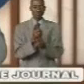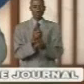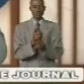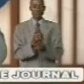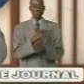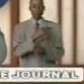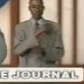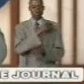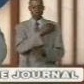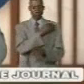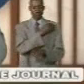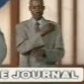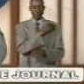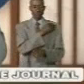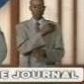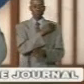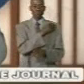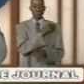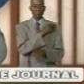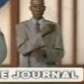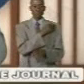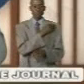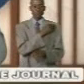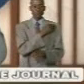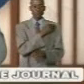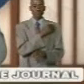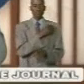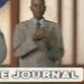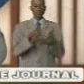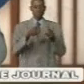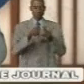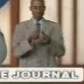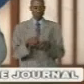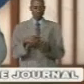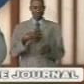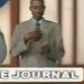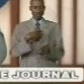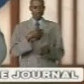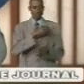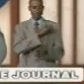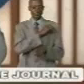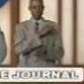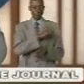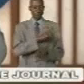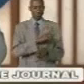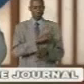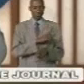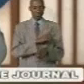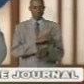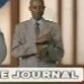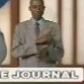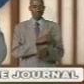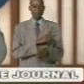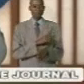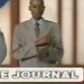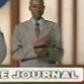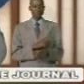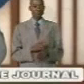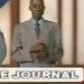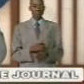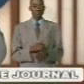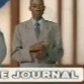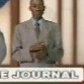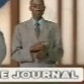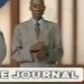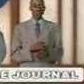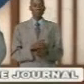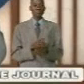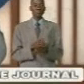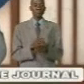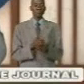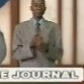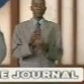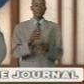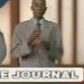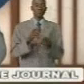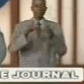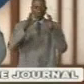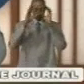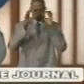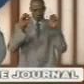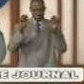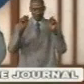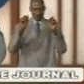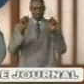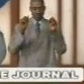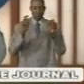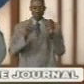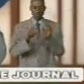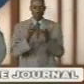Monsieur Joseph Kabila Kabongé, la distinguée première dame Olive Lembe Kabila, son Excellence Monsieur Abdou Diouf, Madame Diouf, sont